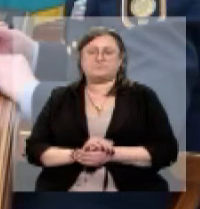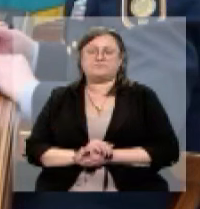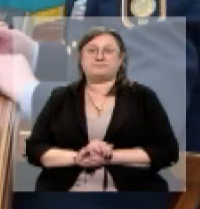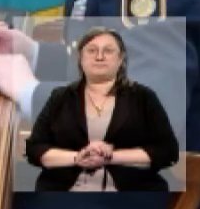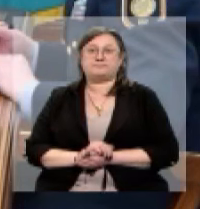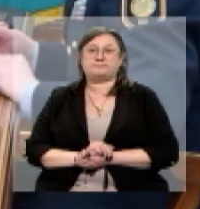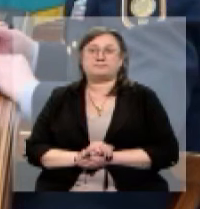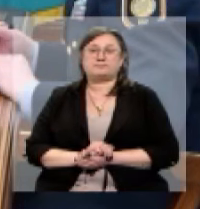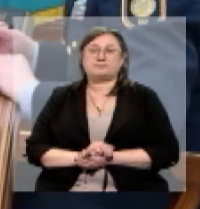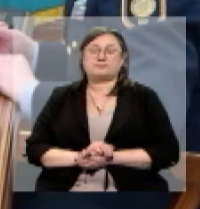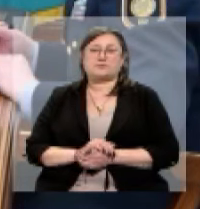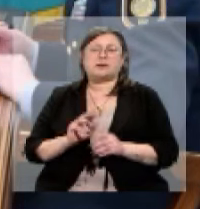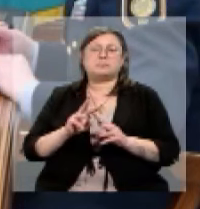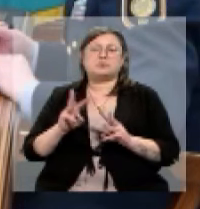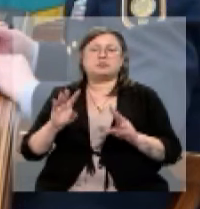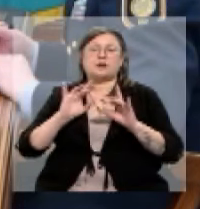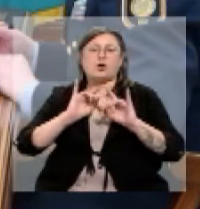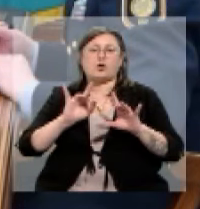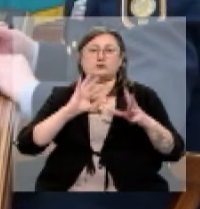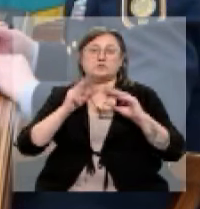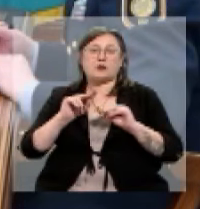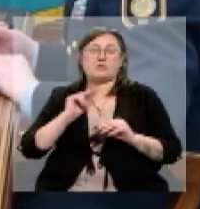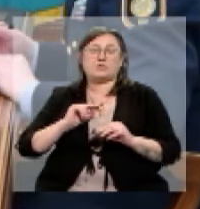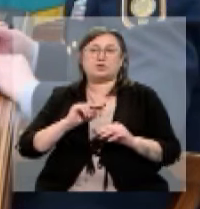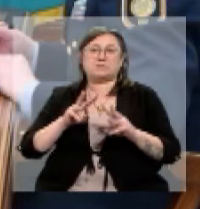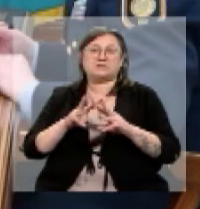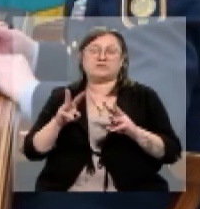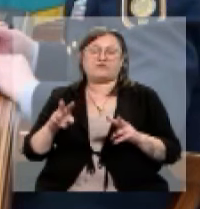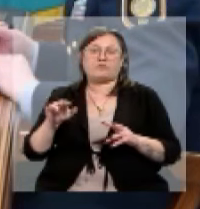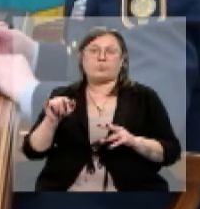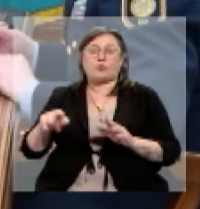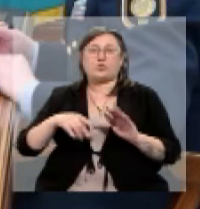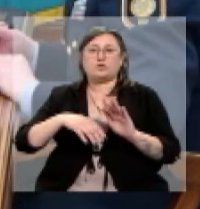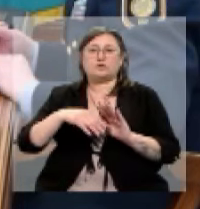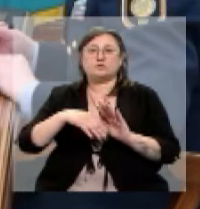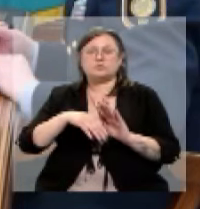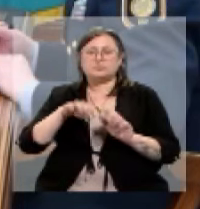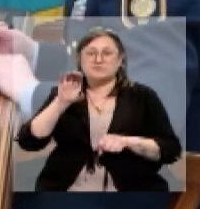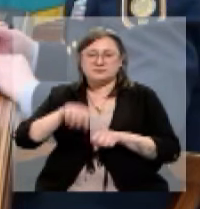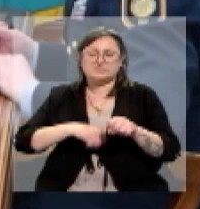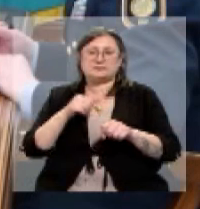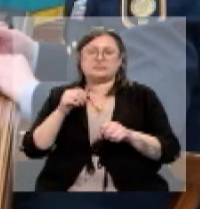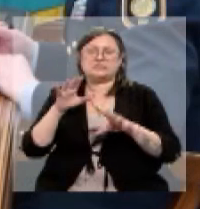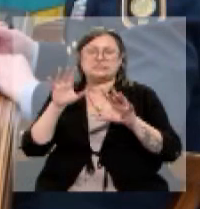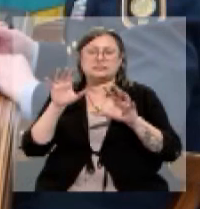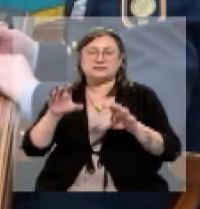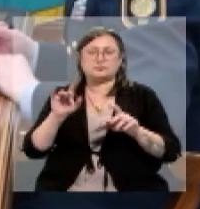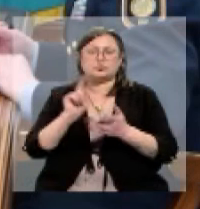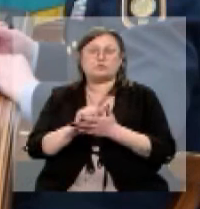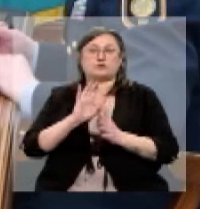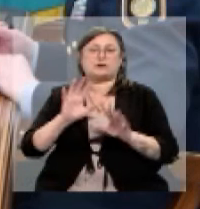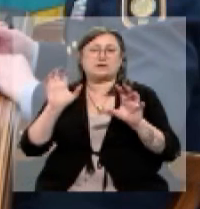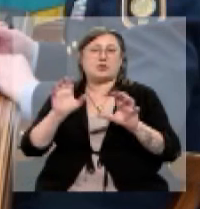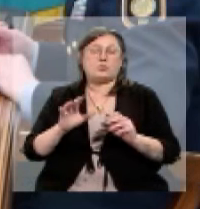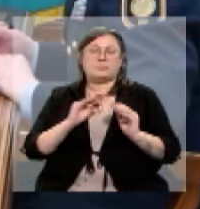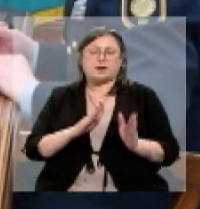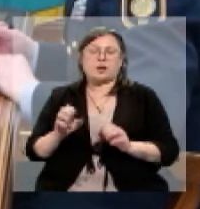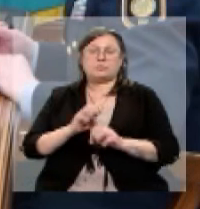Президентке елімізде заң және тәртіп қағидатын орнықтыру, кезгелген құқық бұзушылыққа мүлдем төзбеушілік жағдайын қалыптастыру